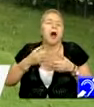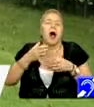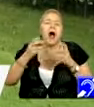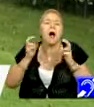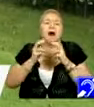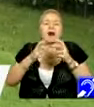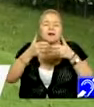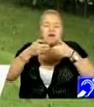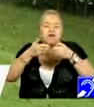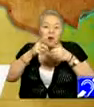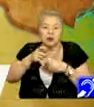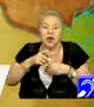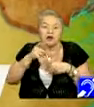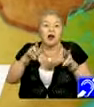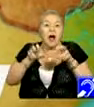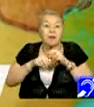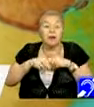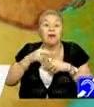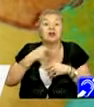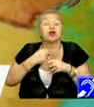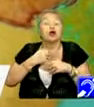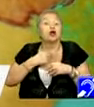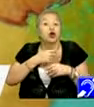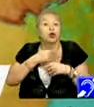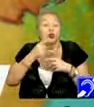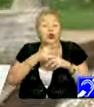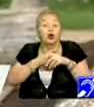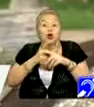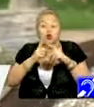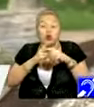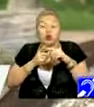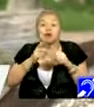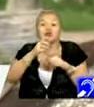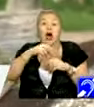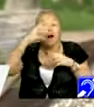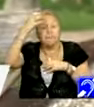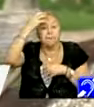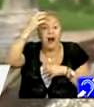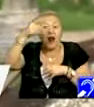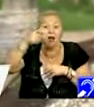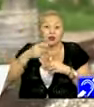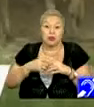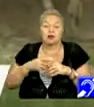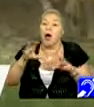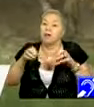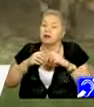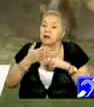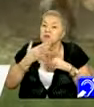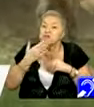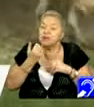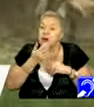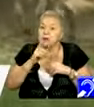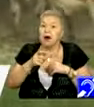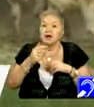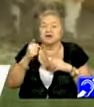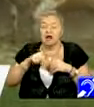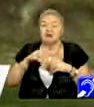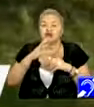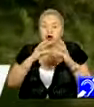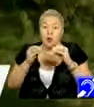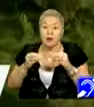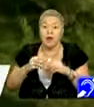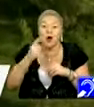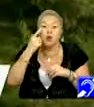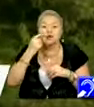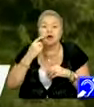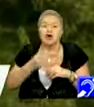Charlie Oatley a primit crucea Casei Regale din România, iar documentarul Wild Carpathia a fost premiat la România Insider Awards, fiind considerat cea